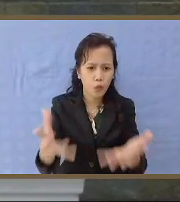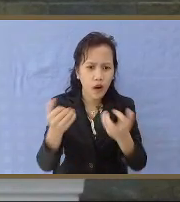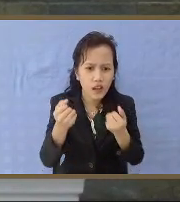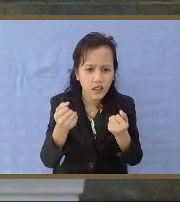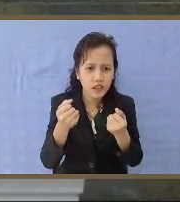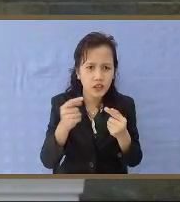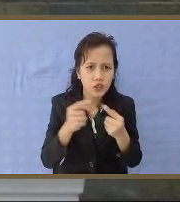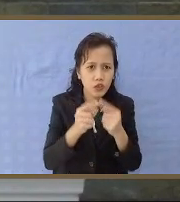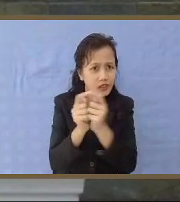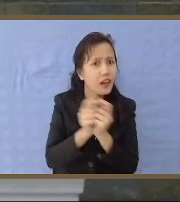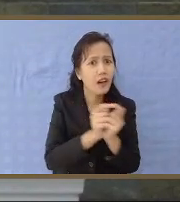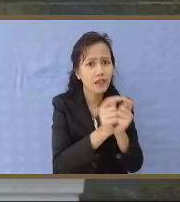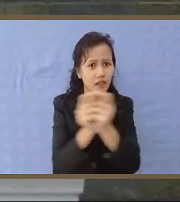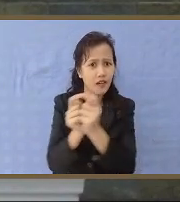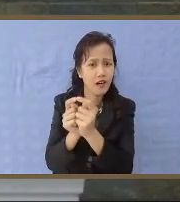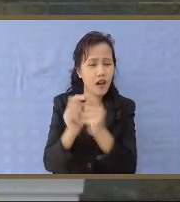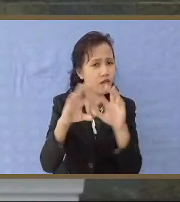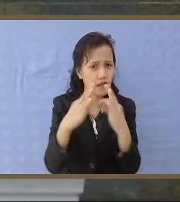talk to me if you can.